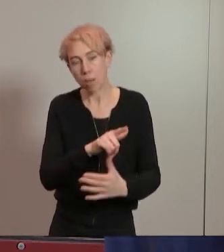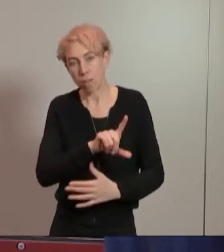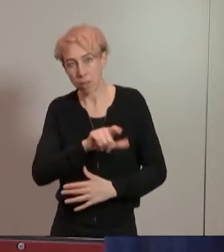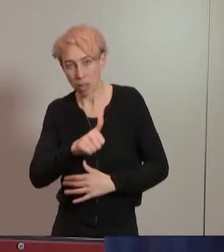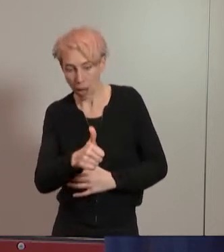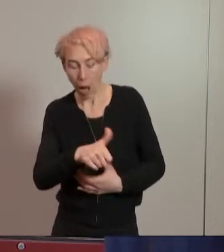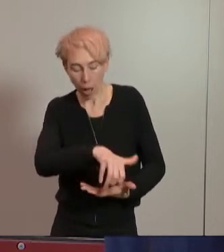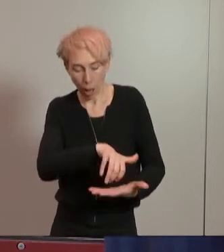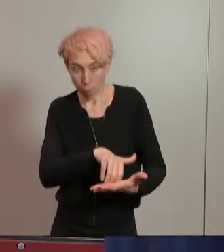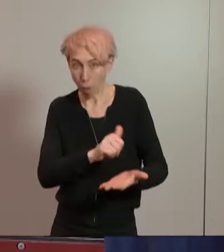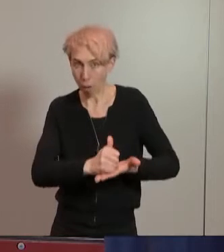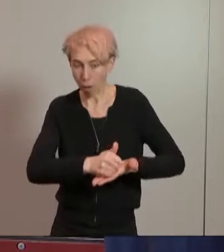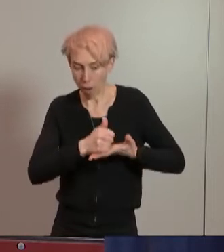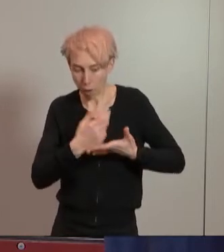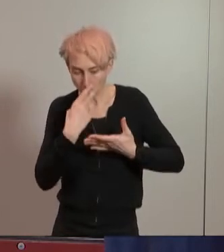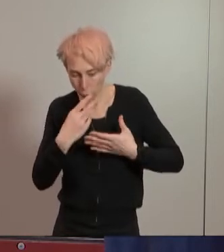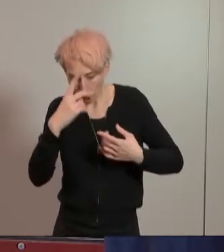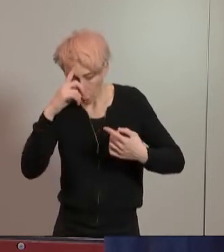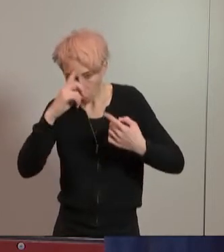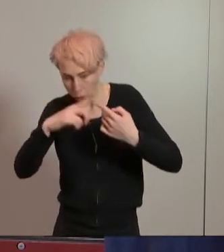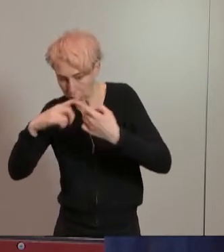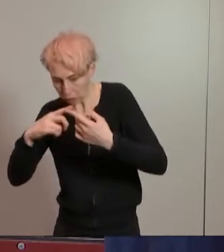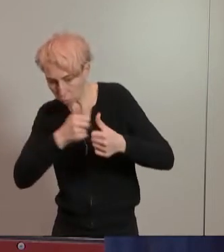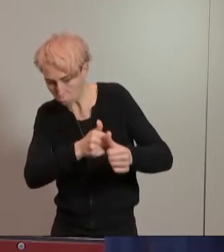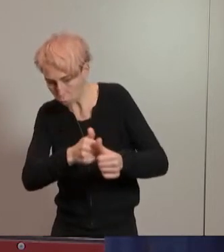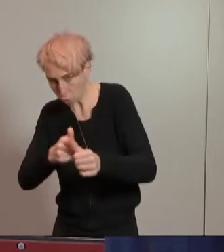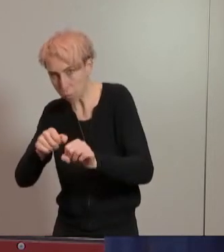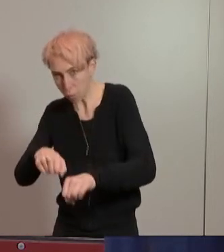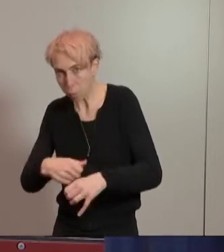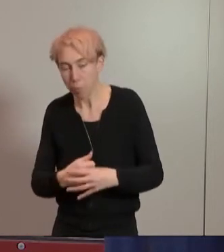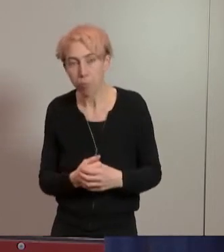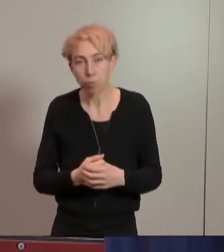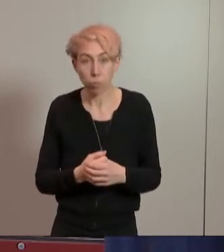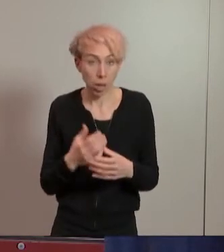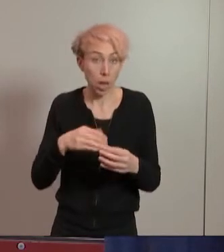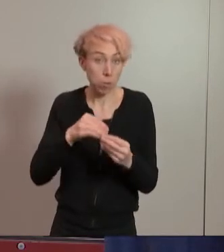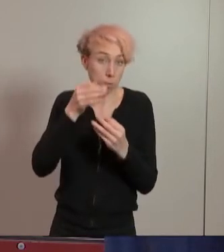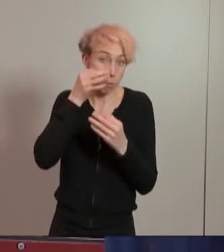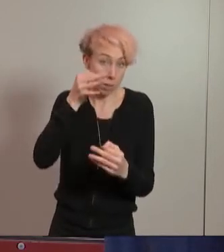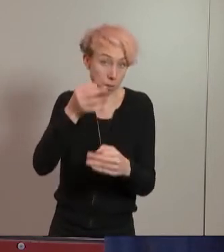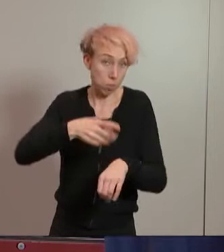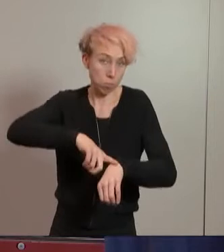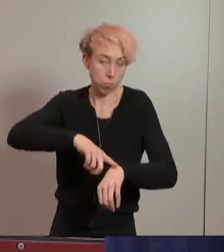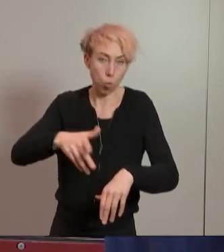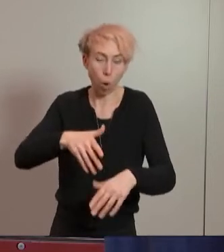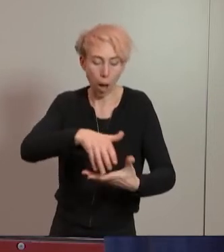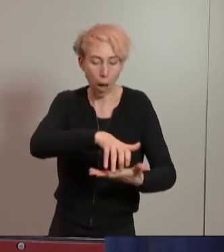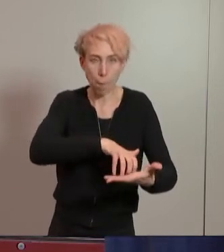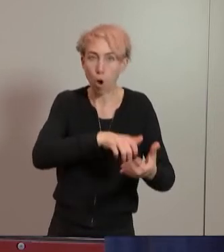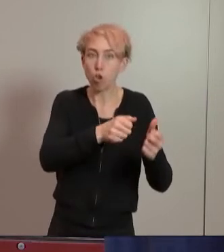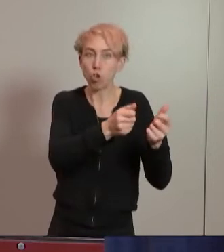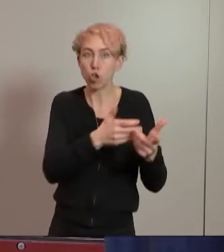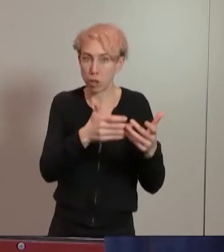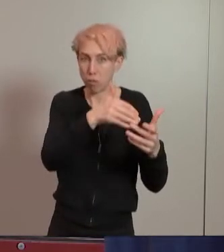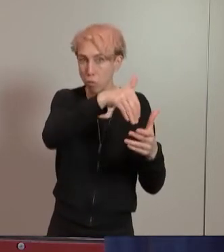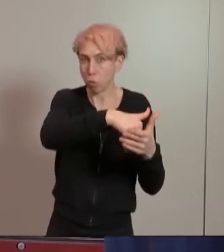rapport permettra de suivre les grands objectifs fixés par les lignes directrices de gestion. Je le précise d'emblée, le rapport et les chiffres